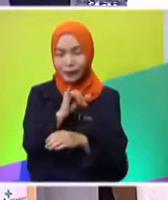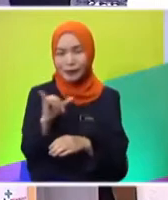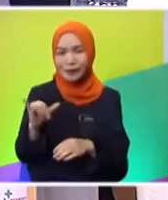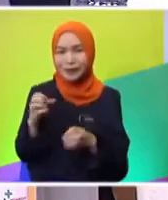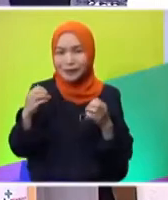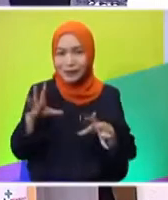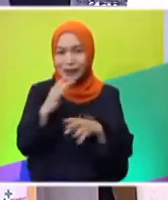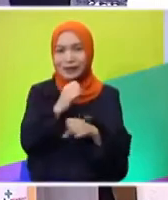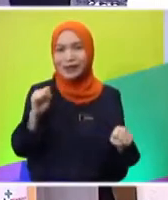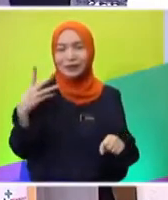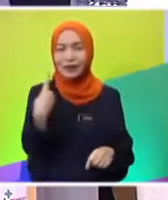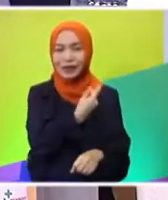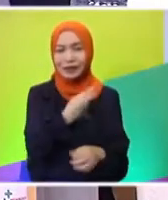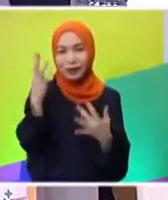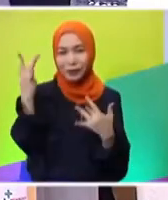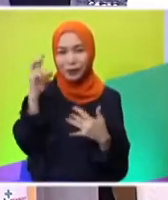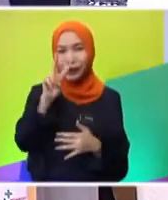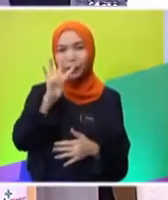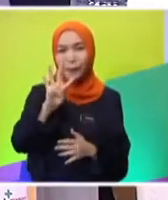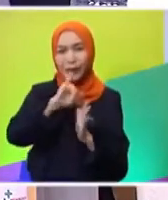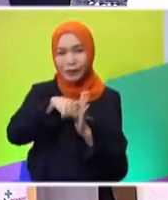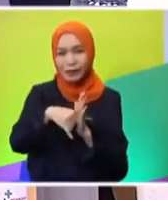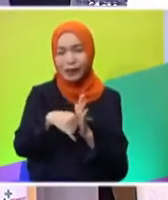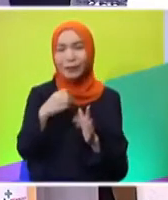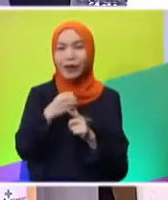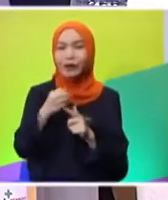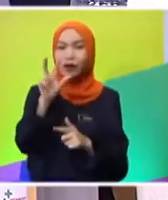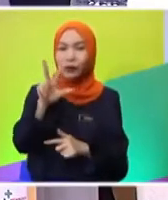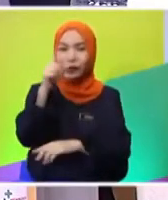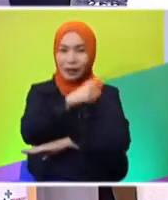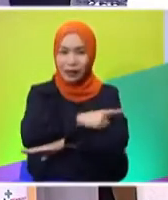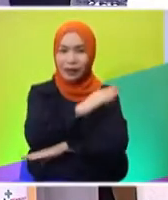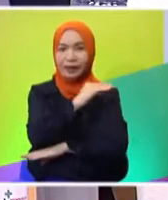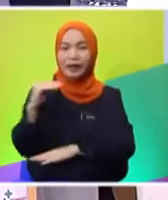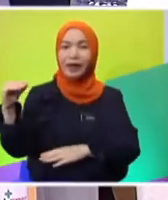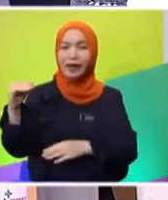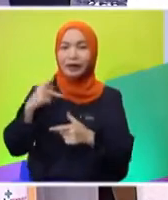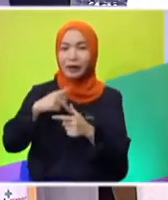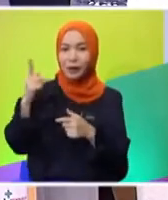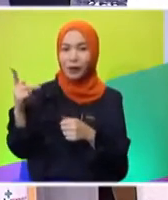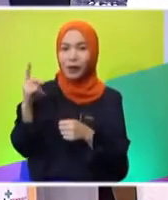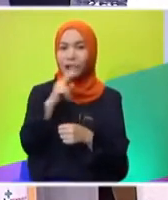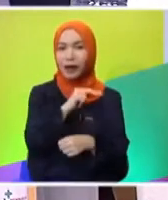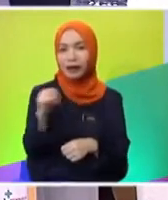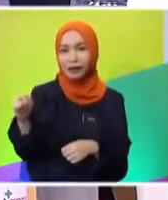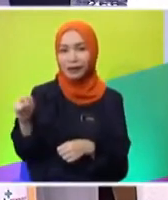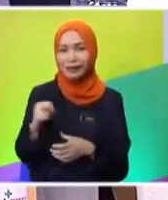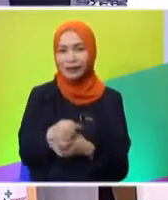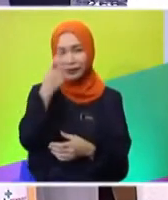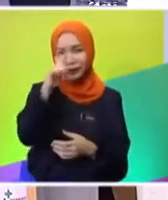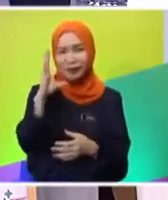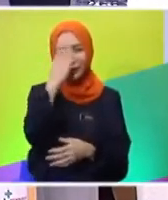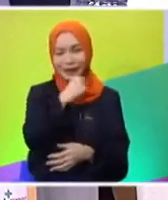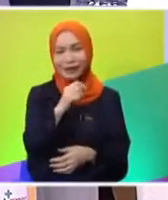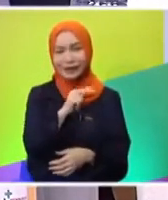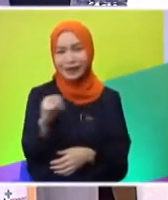tunggu sama 24jam ataupun tiga hari dan kita keluarkan itu enak licin permukaan Naswa